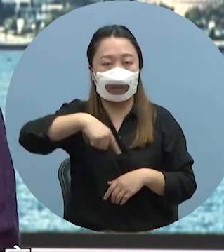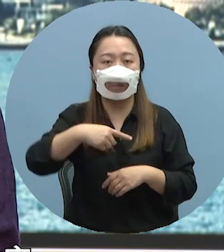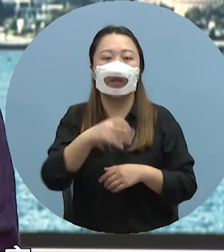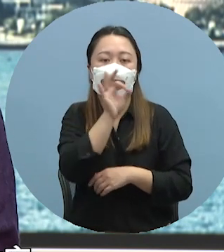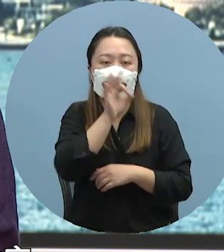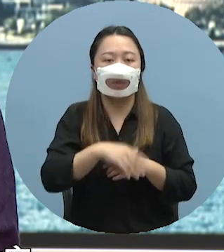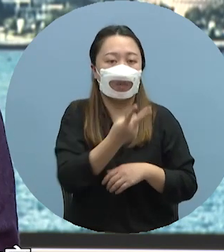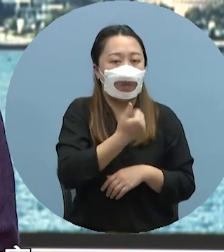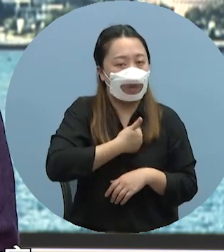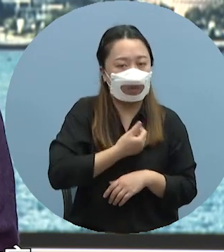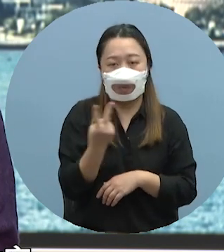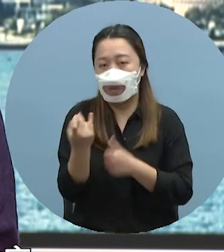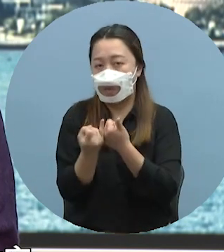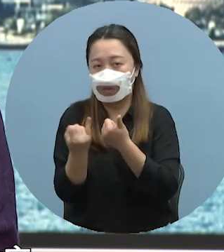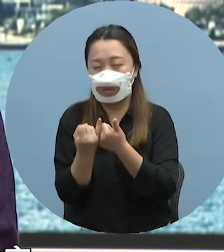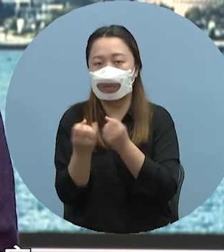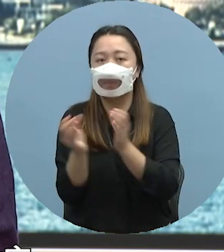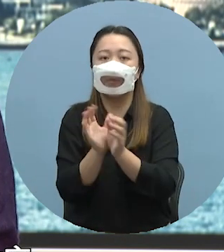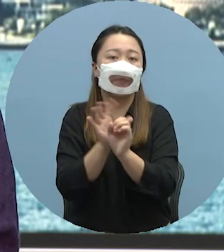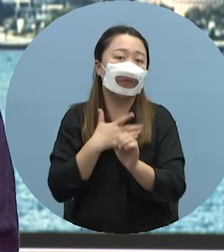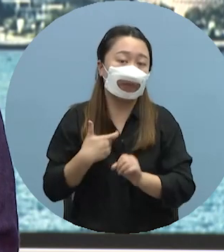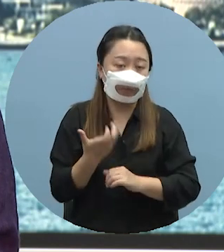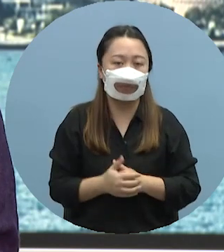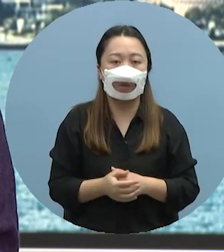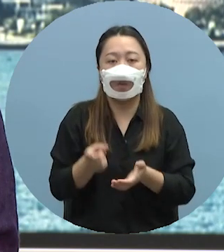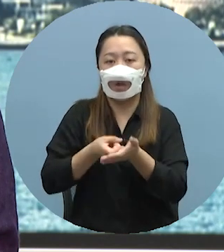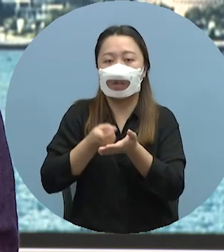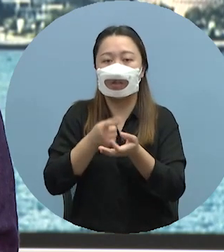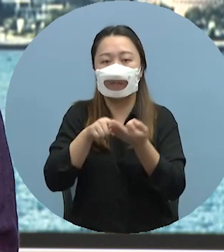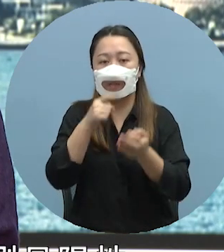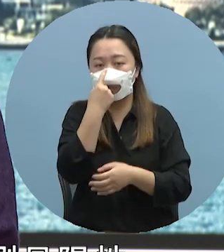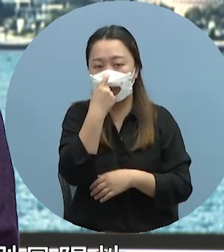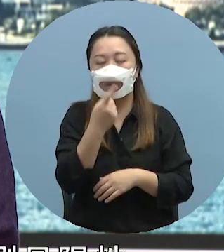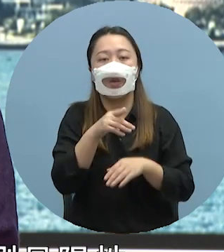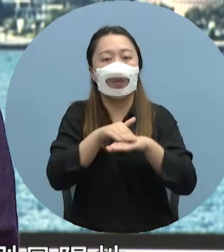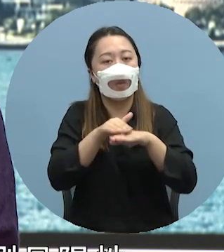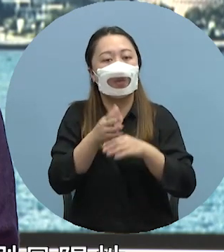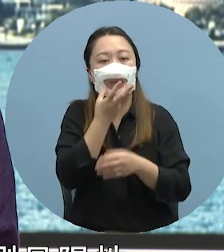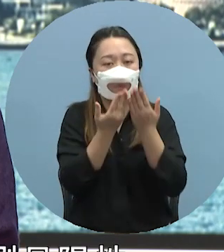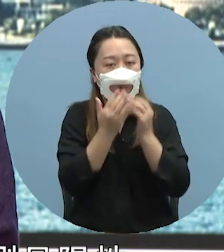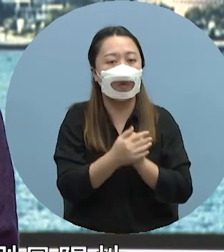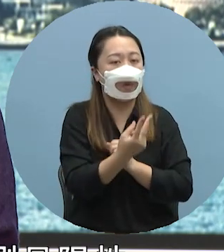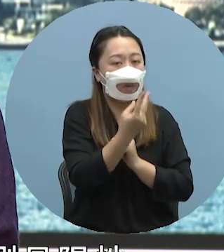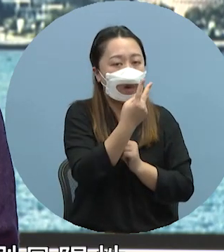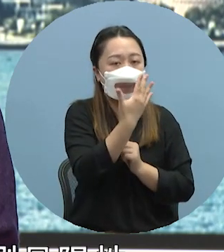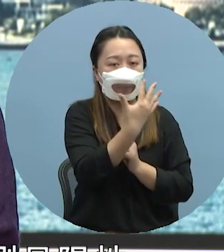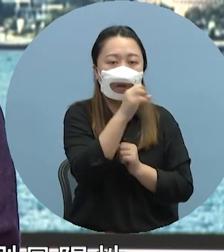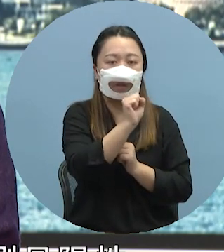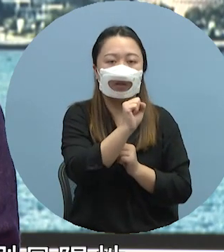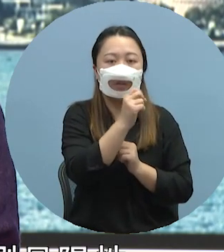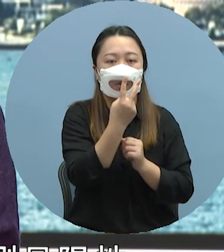有2個老師同埋2個學生咧，就係個案啦。灣仔白普利小學咧就有2個學生同埋1個老師咧，